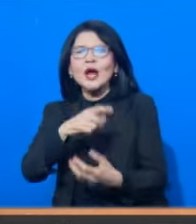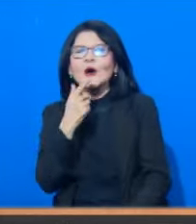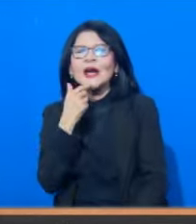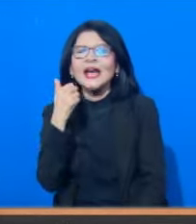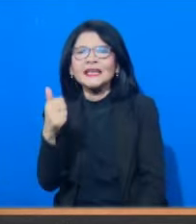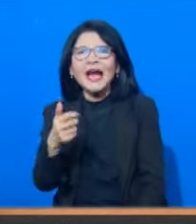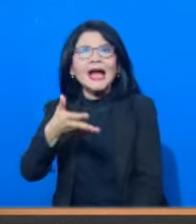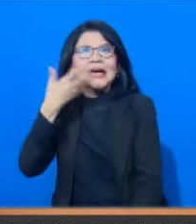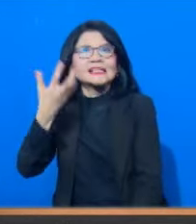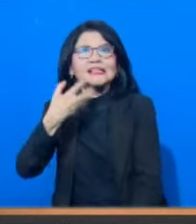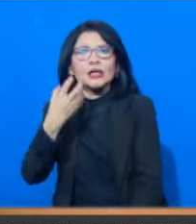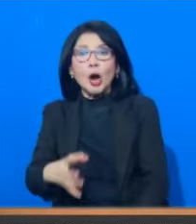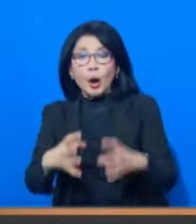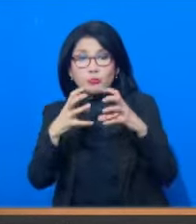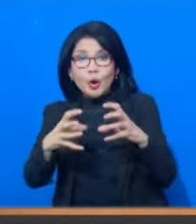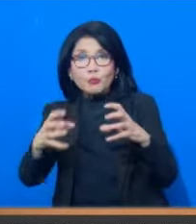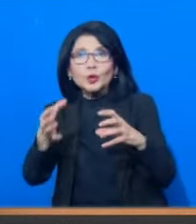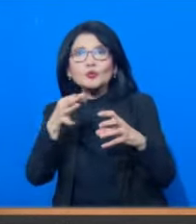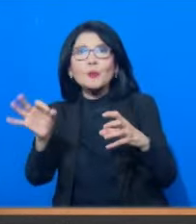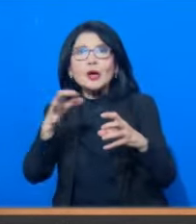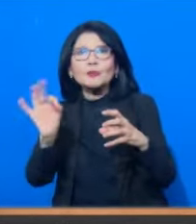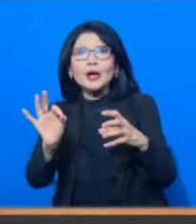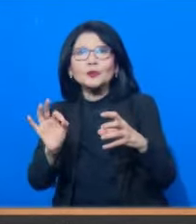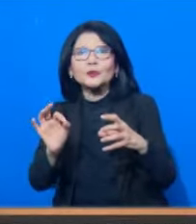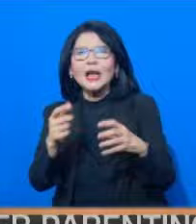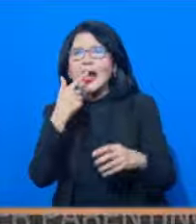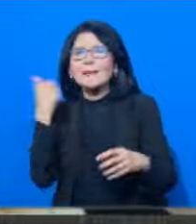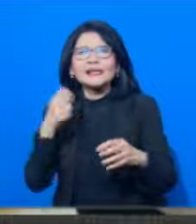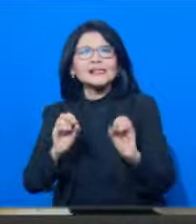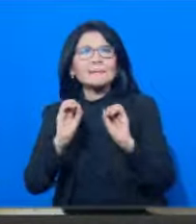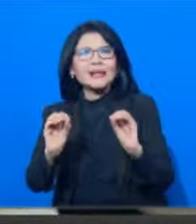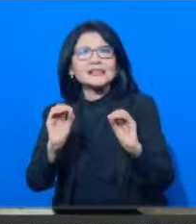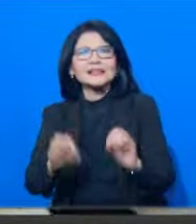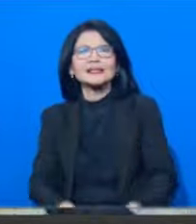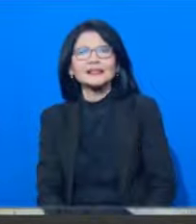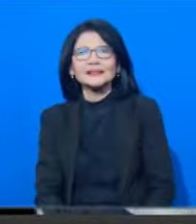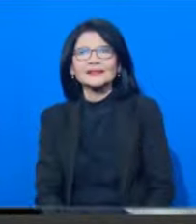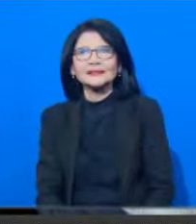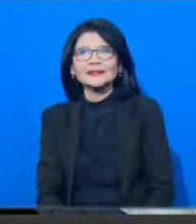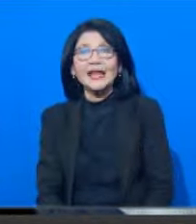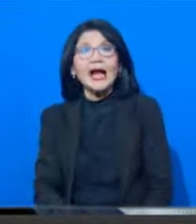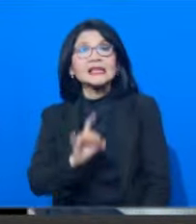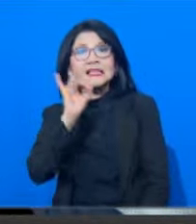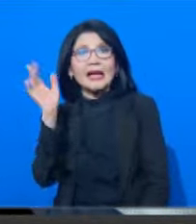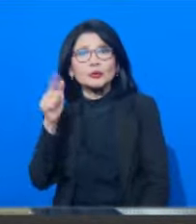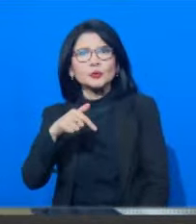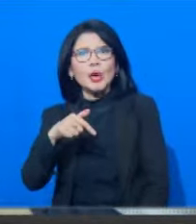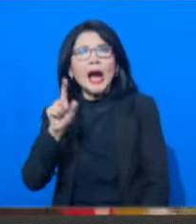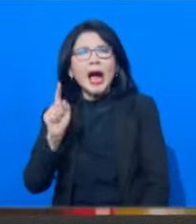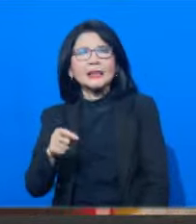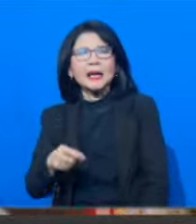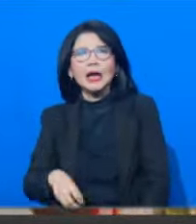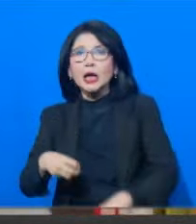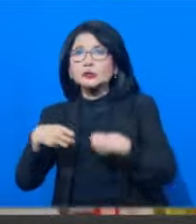seger, kemudian buah-buahnya itu juga seger juga, terus kemudian manisnya pas kalau di saya. Selain es teler, di kedai ini juga